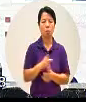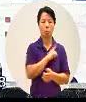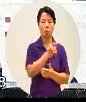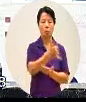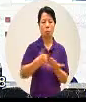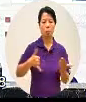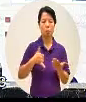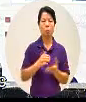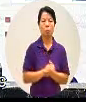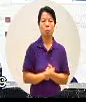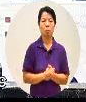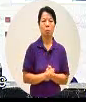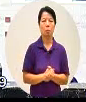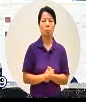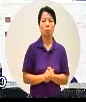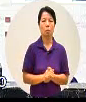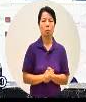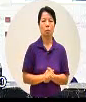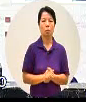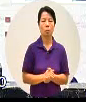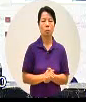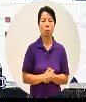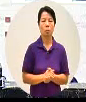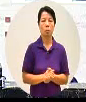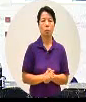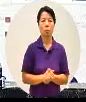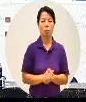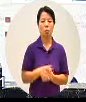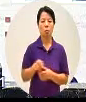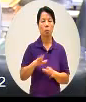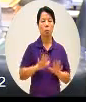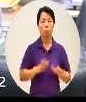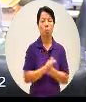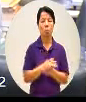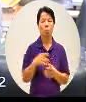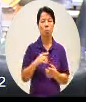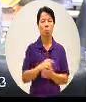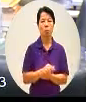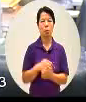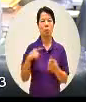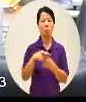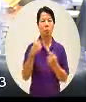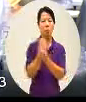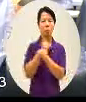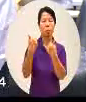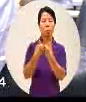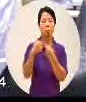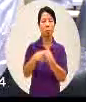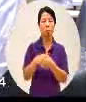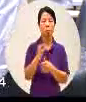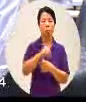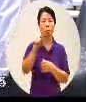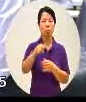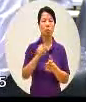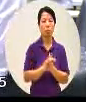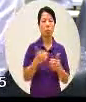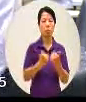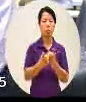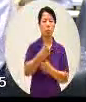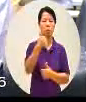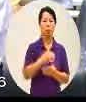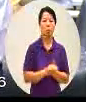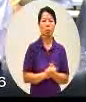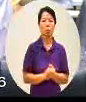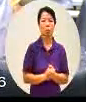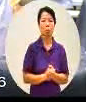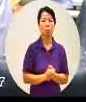高雄市政府的啦。 安尼人进嘛是搁做研考会的主委， 啊，不是讲要罢免议长。 我靠，吓啊！我惊